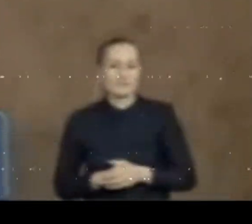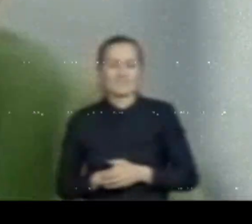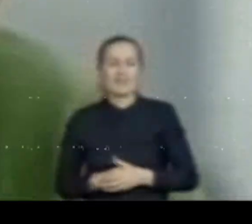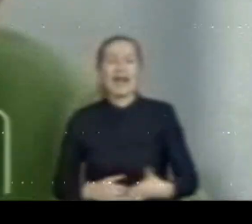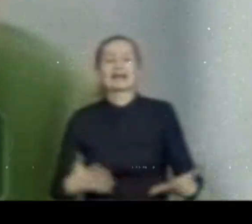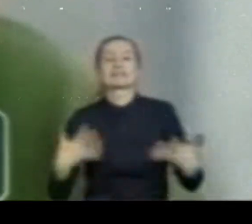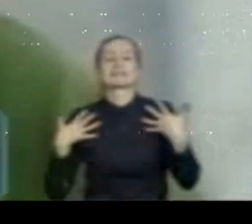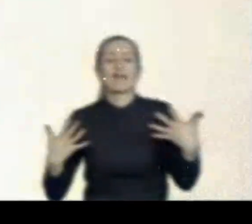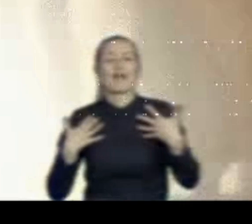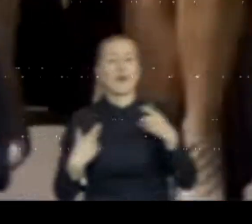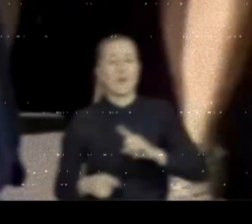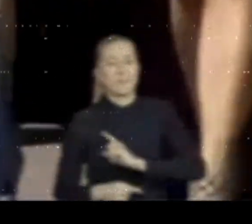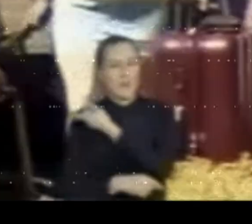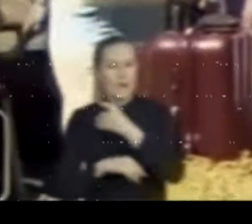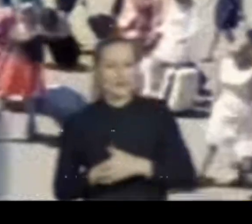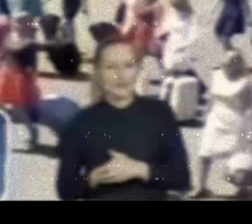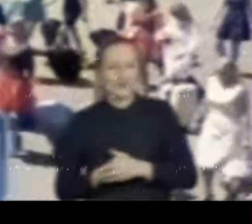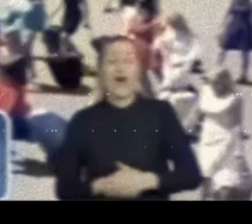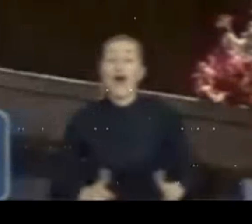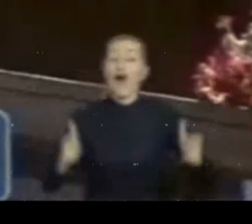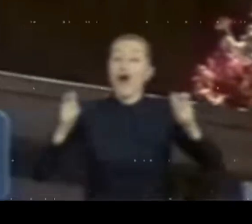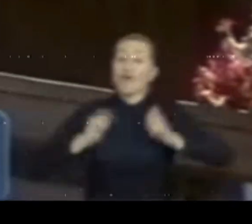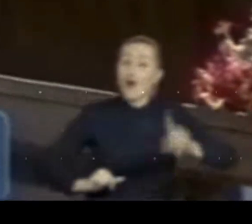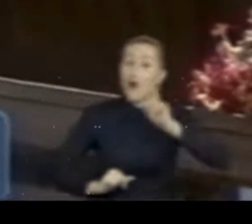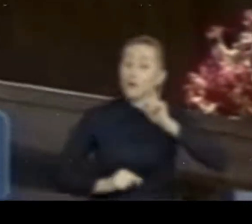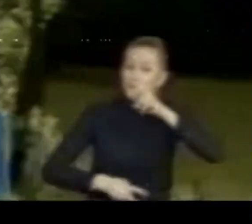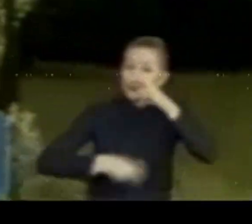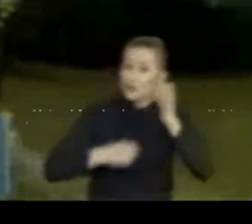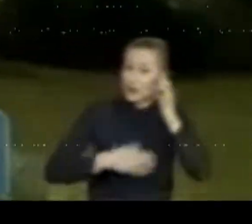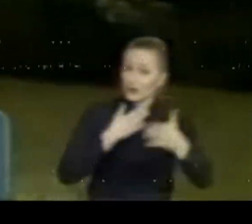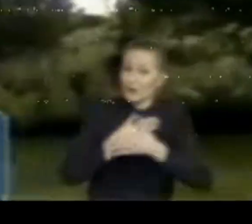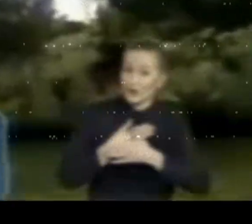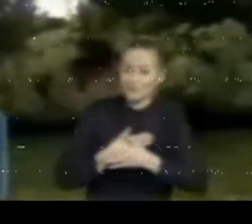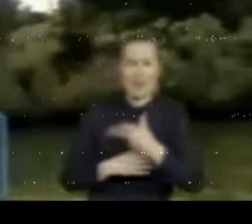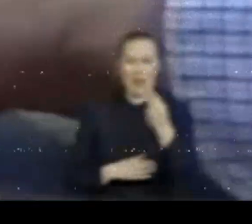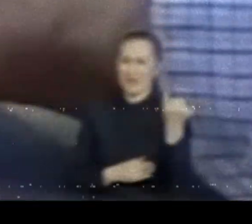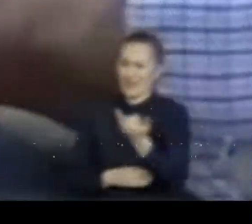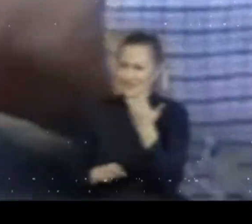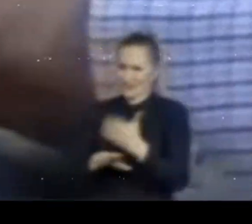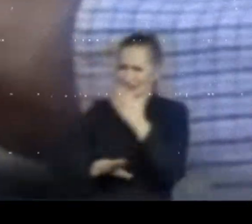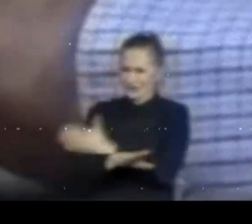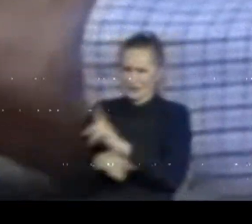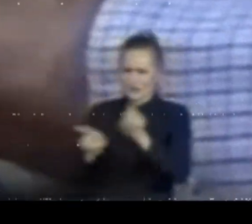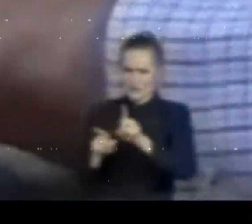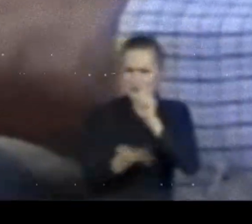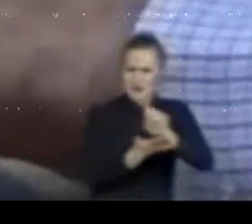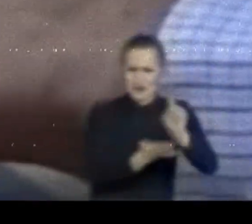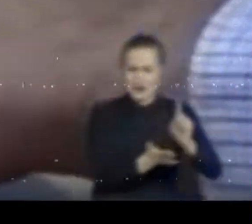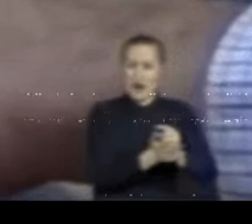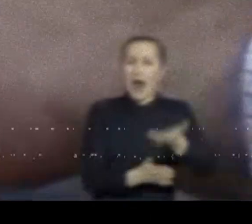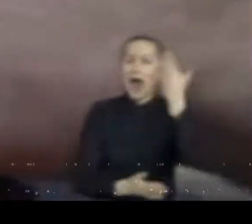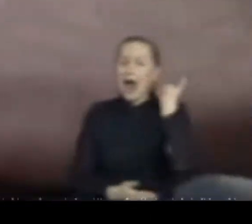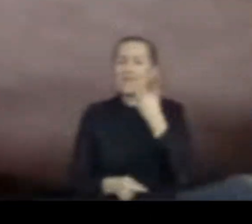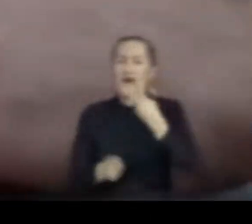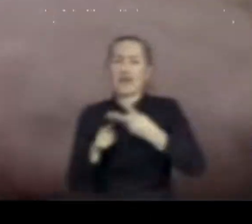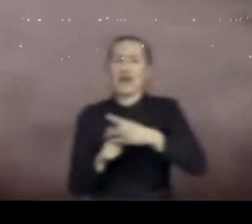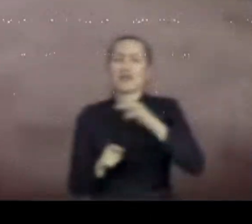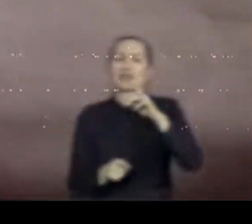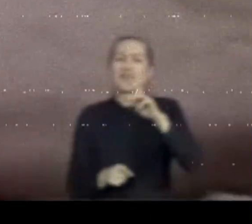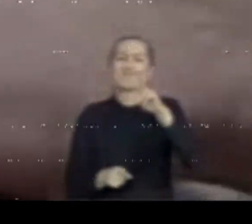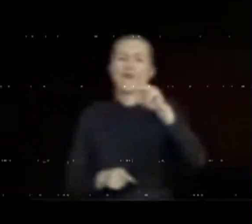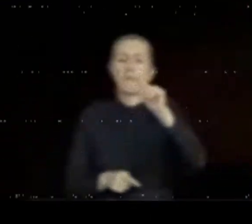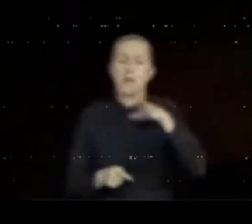Sanatorium Miłości. Rolnik szuka żony. Nie zawsze tak było. 5 lat temu TVP była marginalizowana i wypychana z